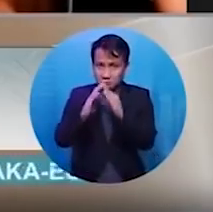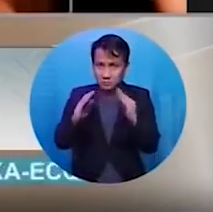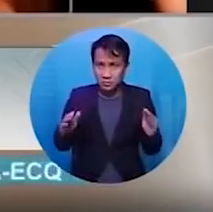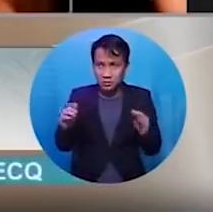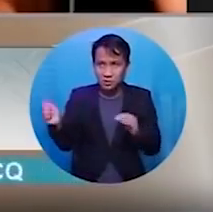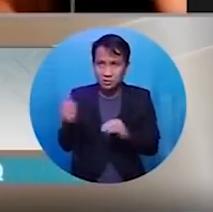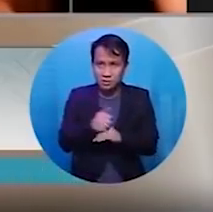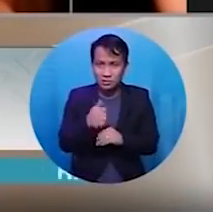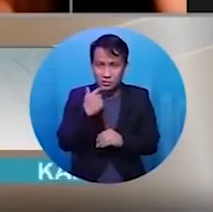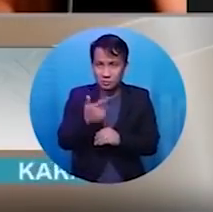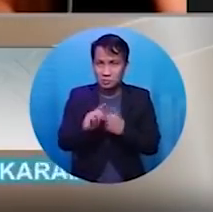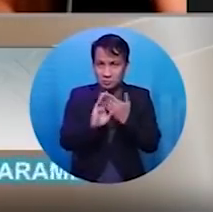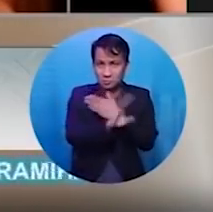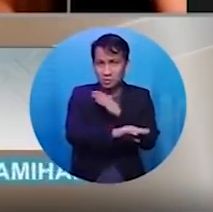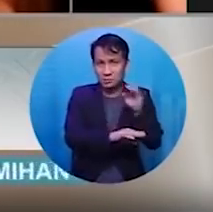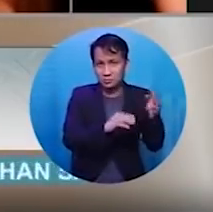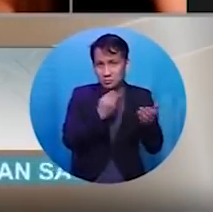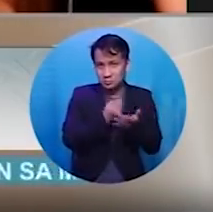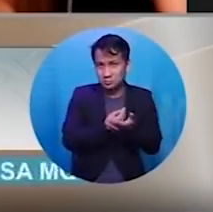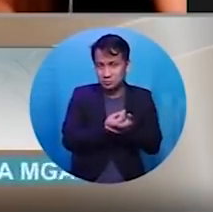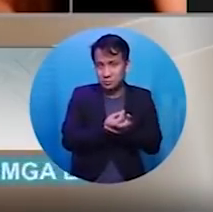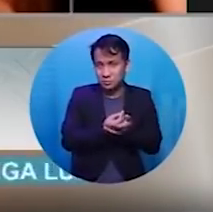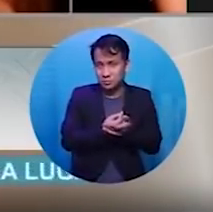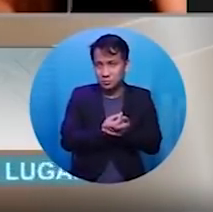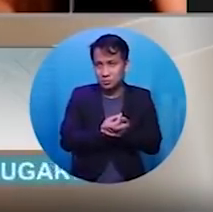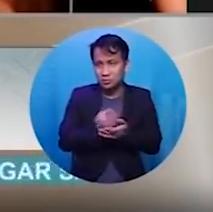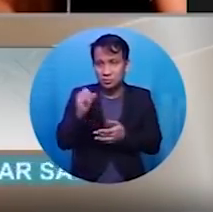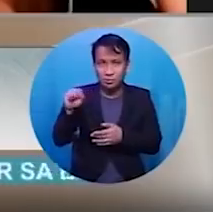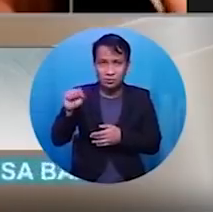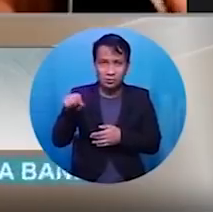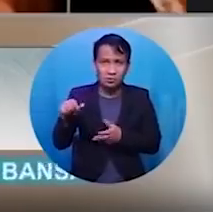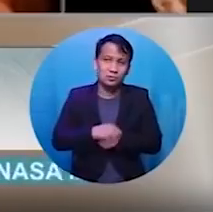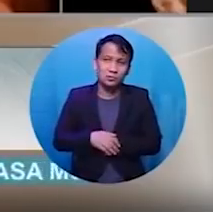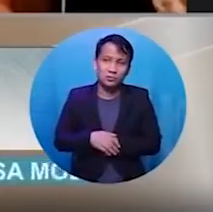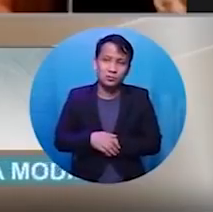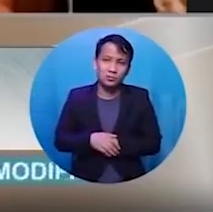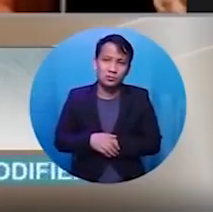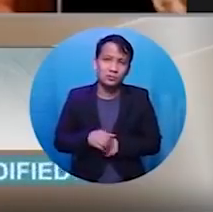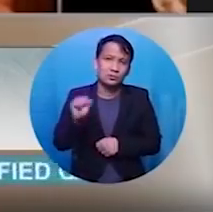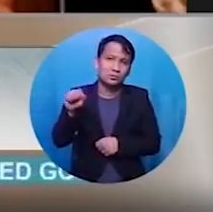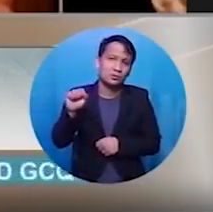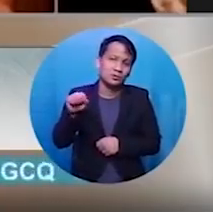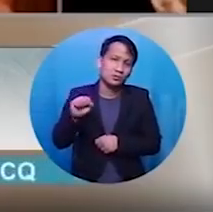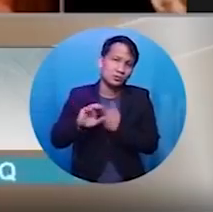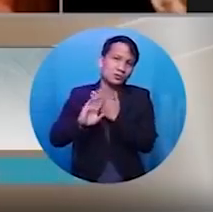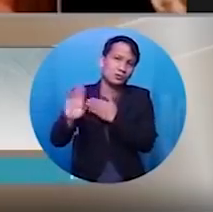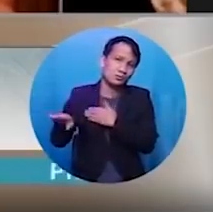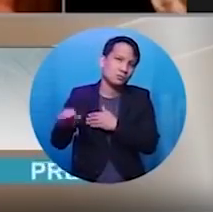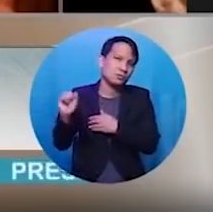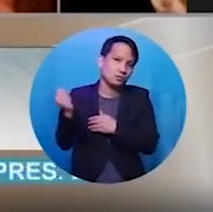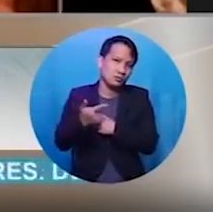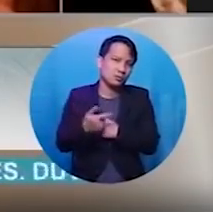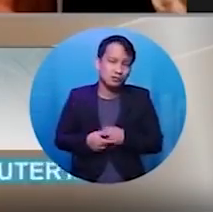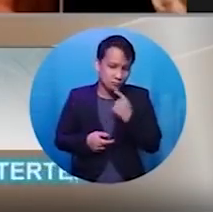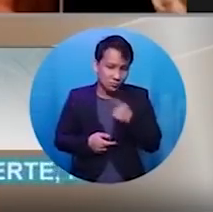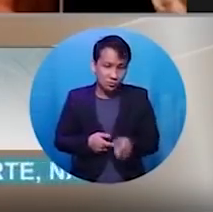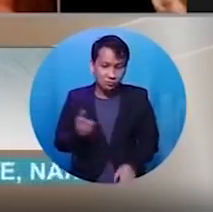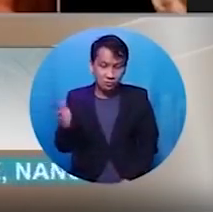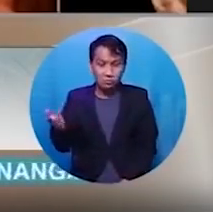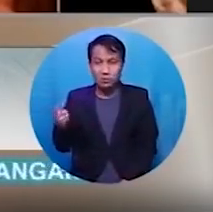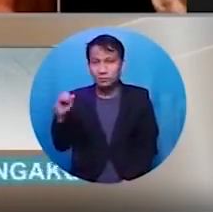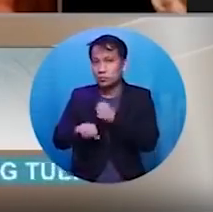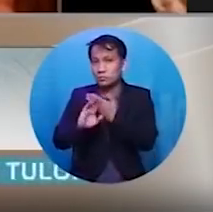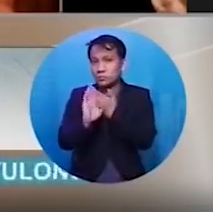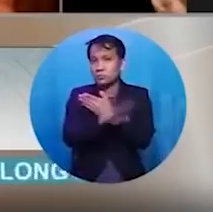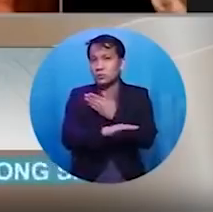yun. Oo. Sir, mag-uho ka na, sir, para matapos na tayo. Oo, idol. Okay. So, ma'am, ibabalik